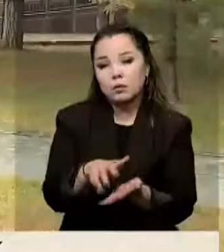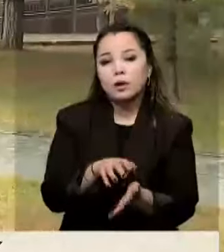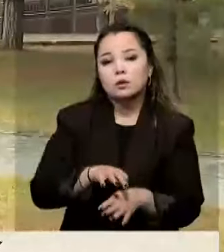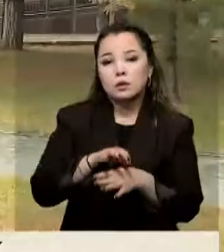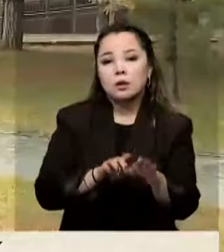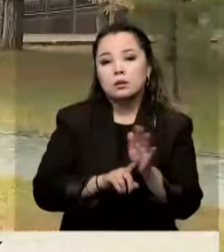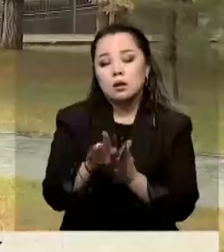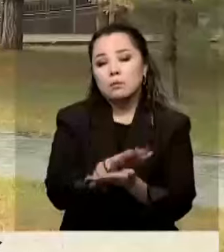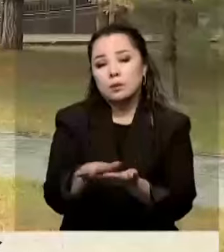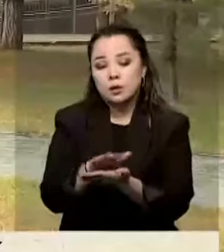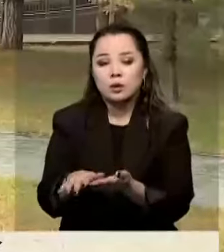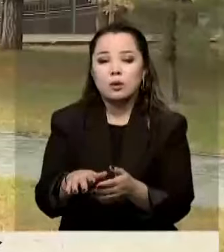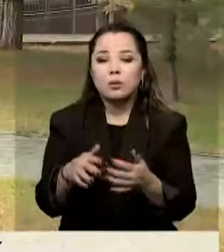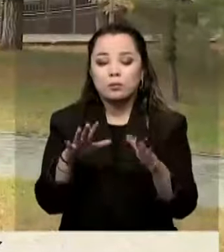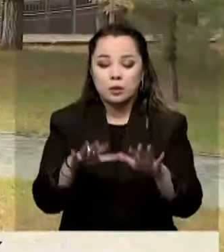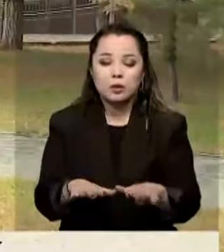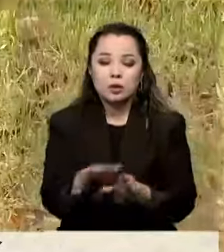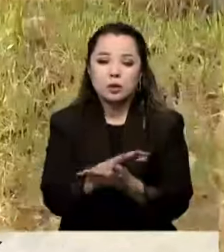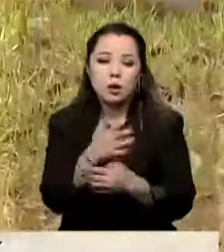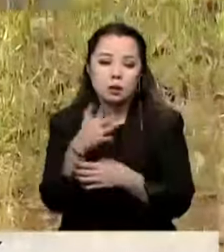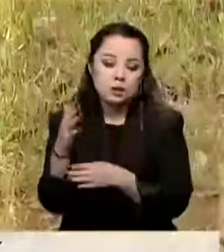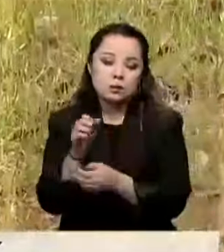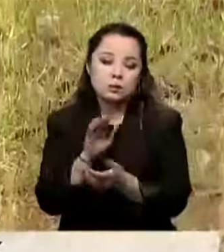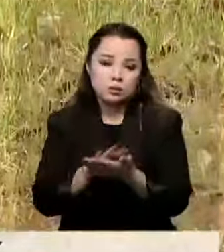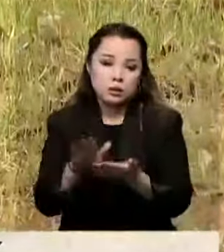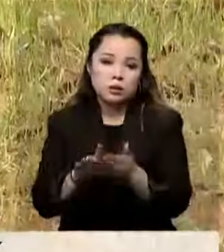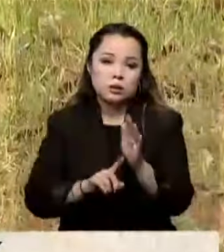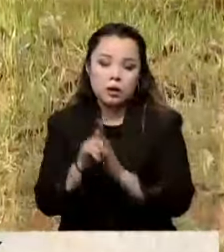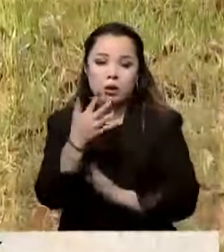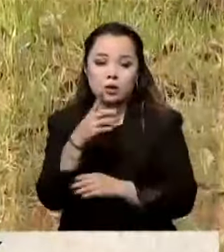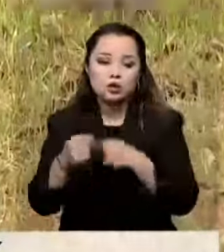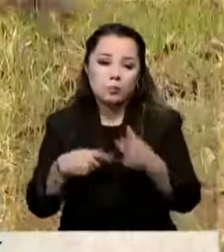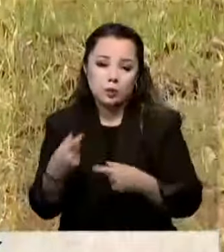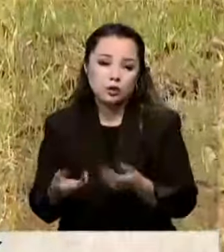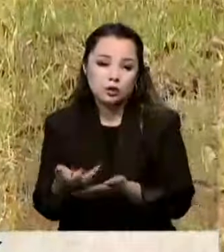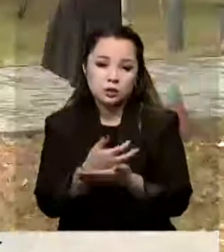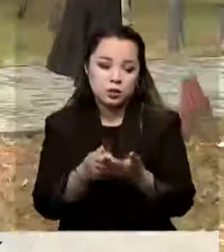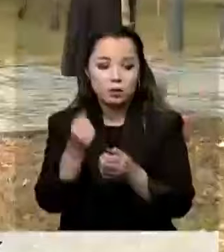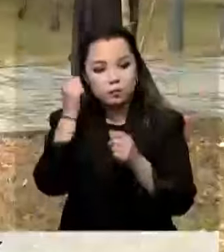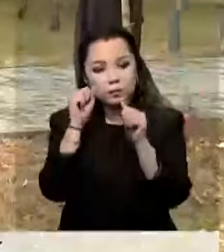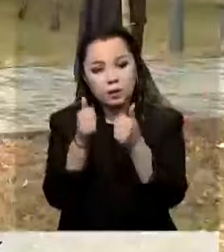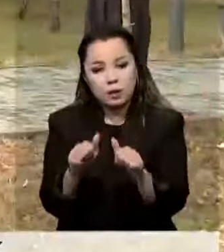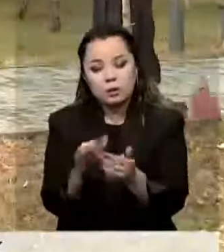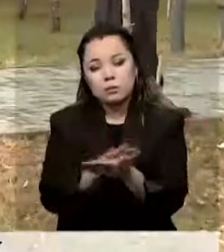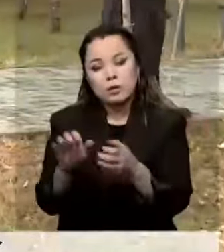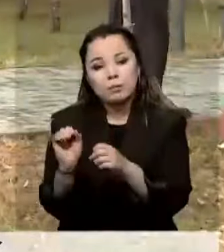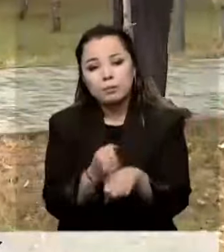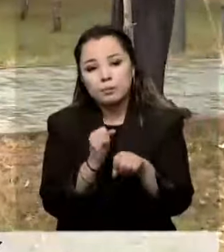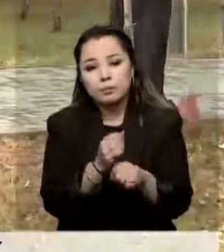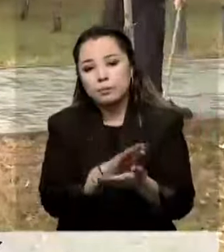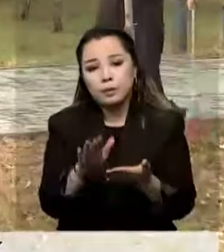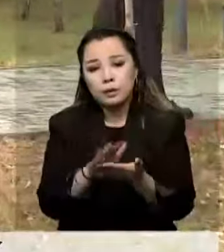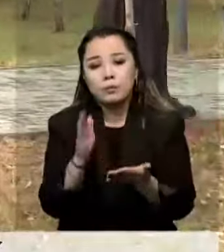көпшілік балпық бидің бюстарына орнатылған аллеяны тазартты. Ағаш жапырақтарын жинап, ескерткіш маңын сыпырып шықты. Осылайша